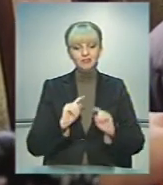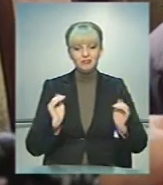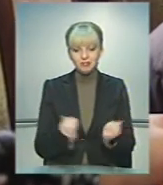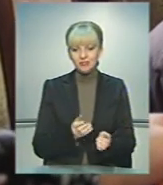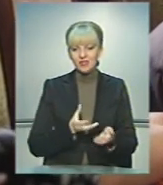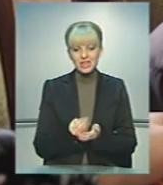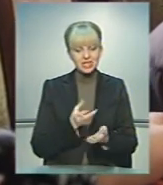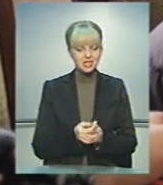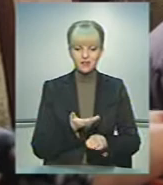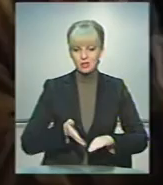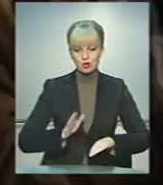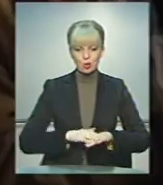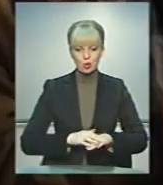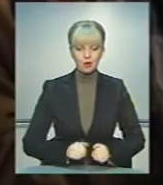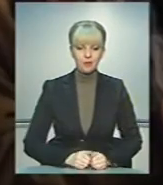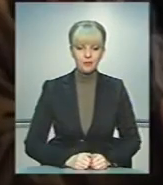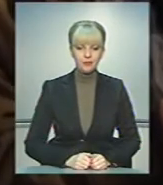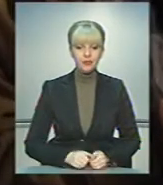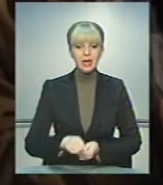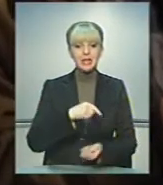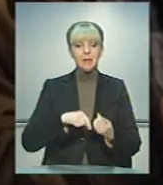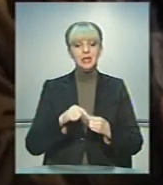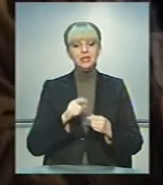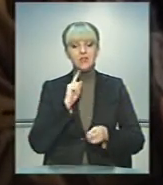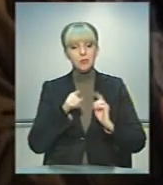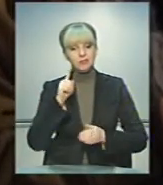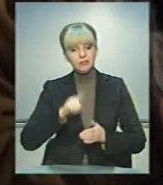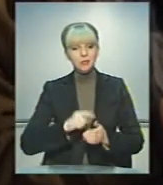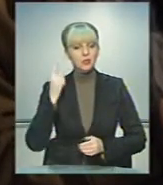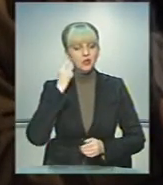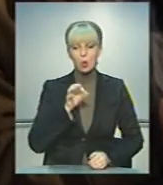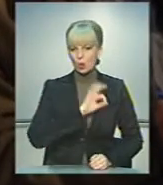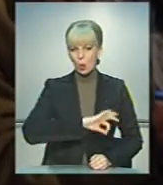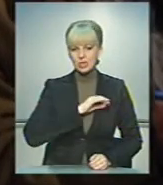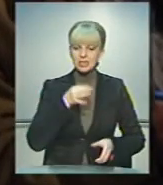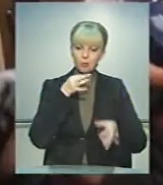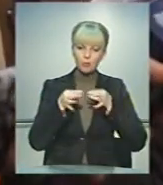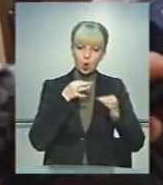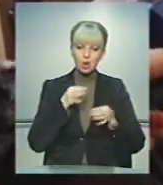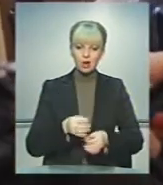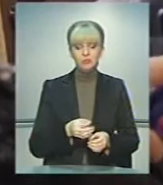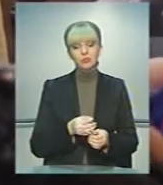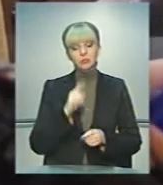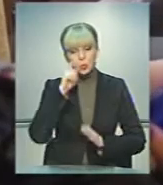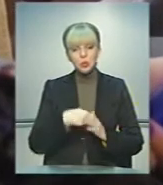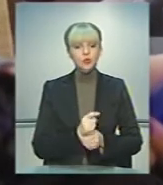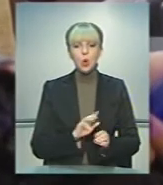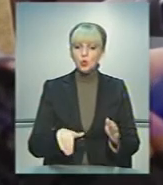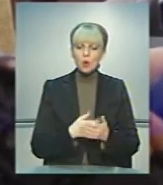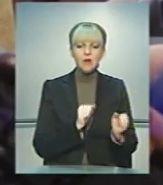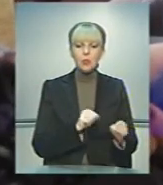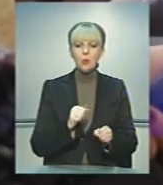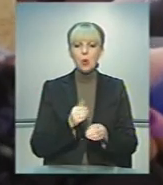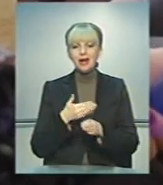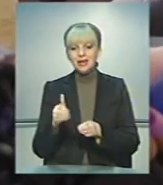фінансуванні тяжко. На бізнес-форумі він сподівається почути корисні поради. Знати щось нове, можливо, якісь